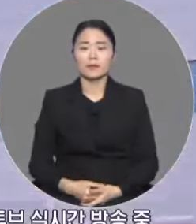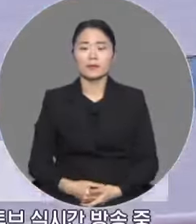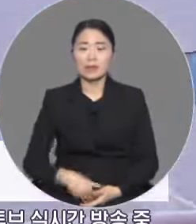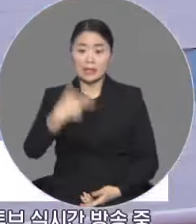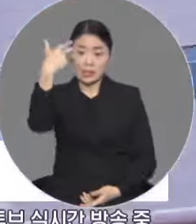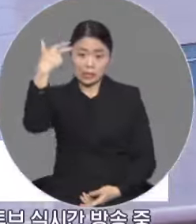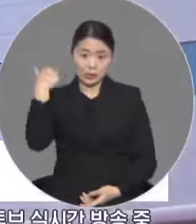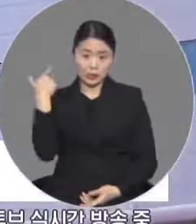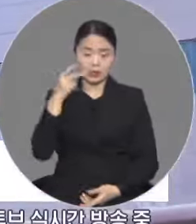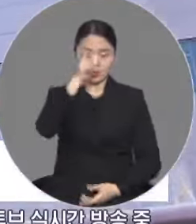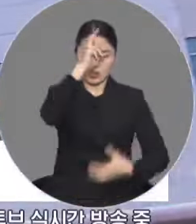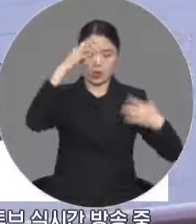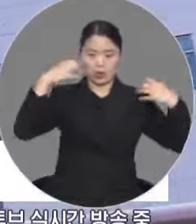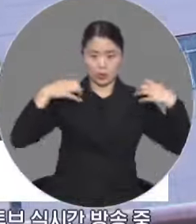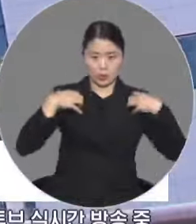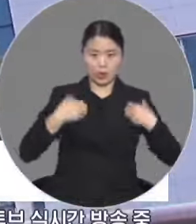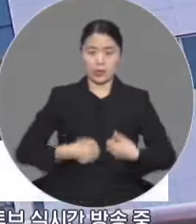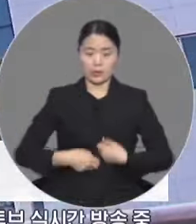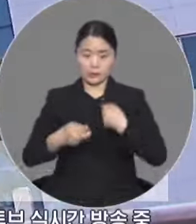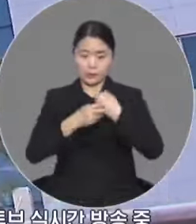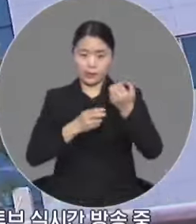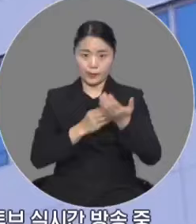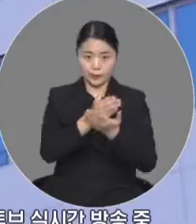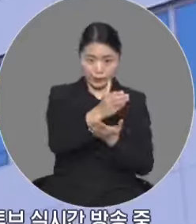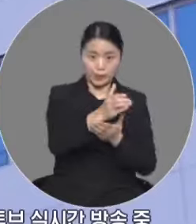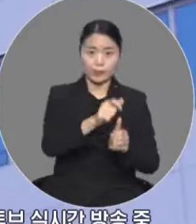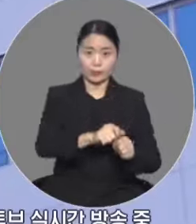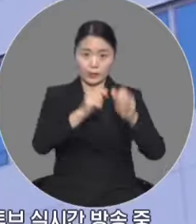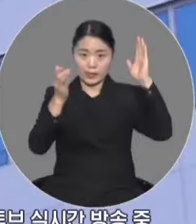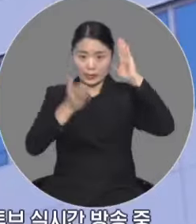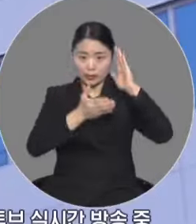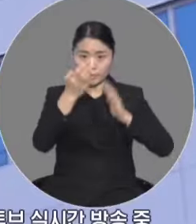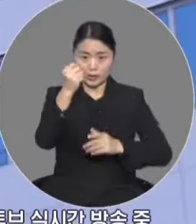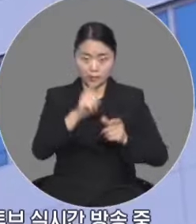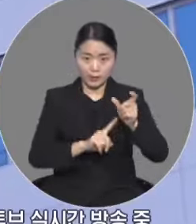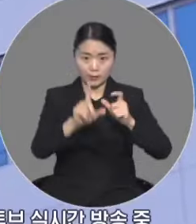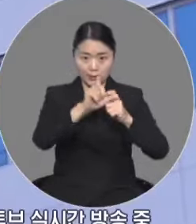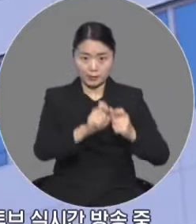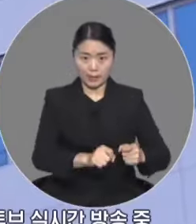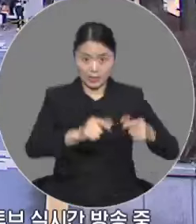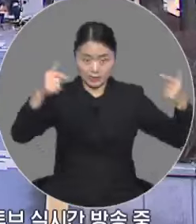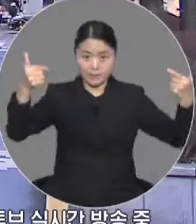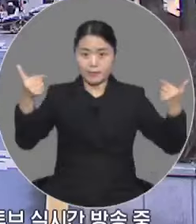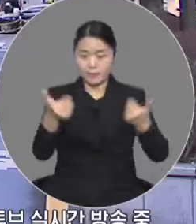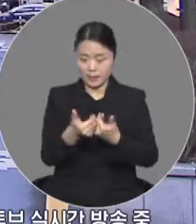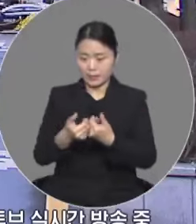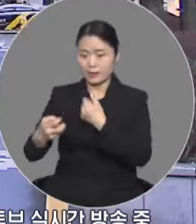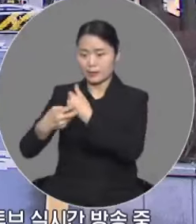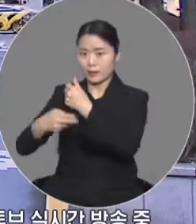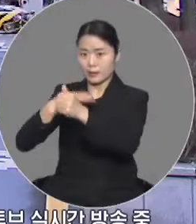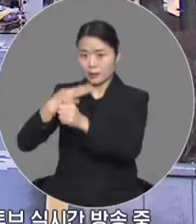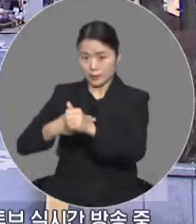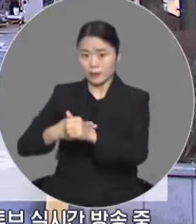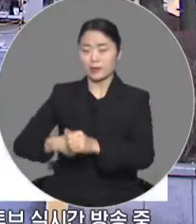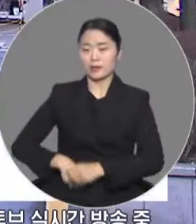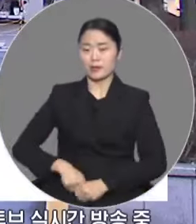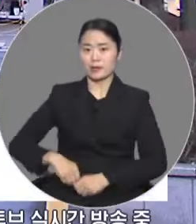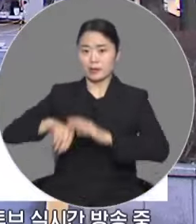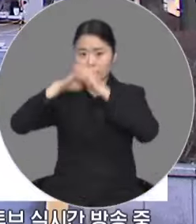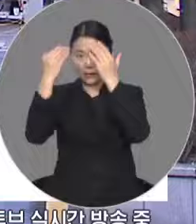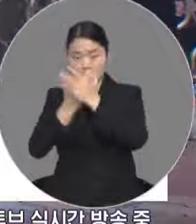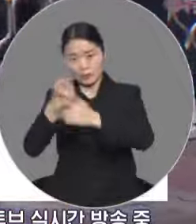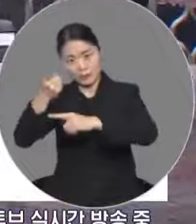지난주 정부의 의대 증원에 반발해 전공의들이 대거 사직서를 제출한 울산대병원. 전체 전공의의 절반이